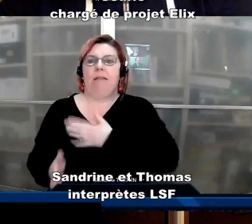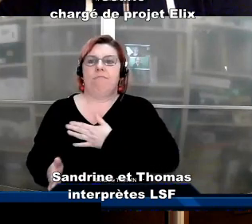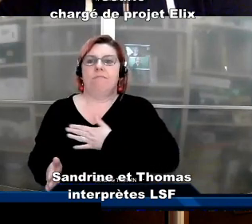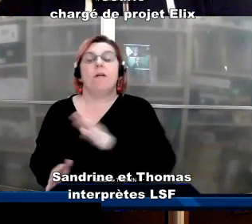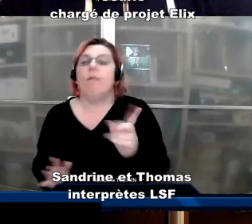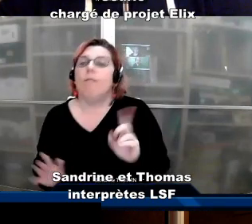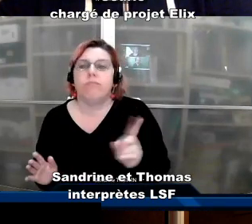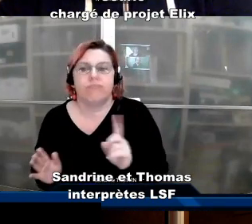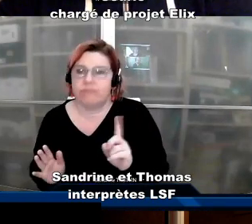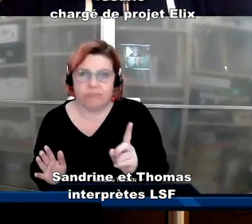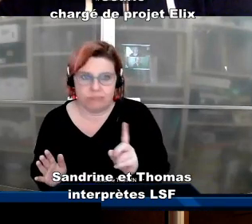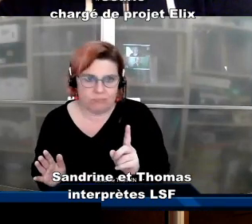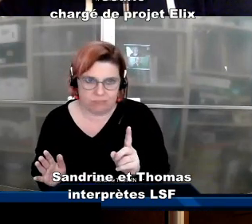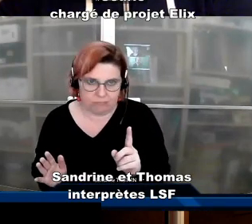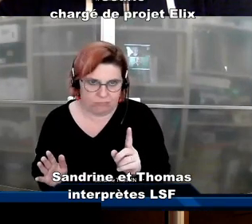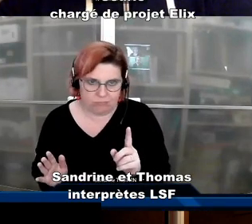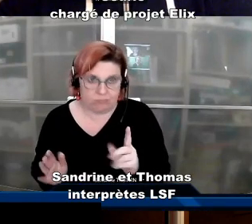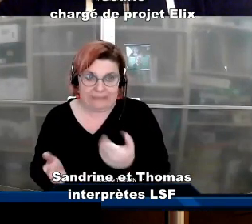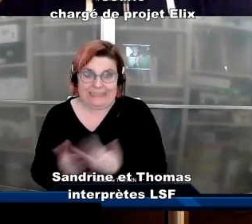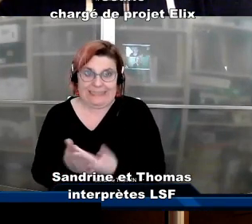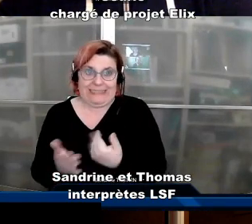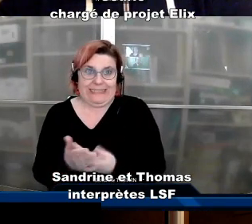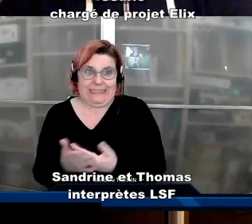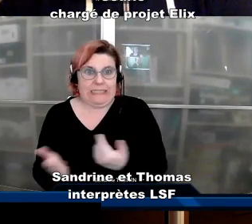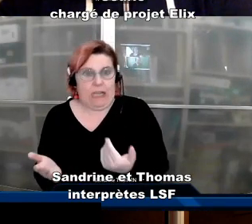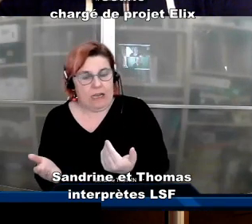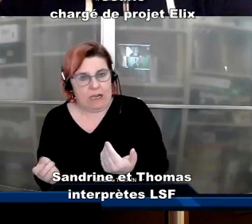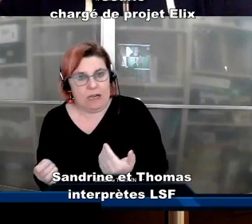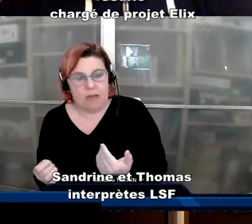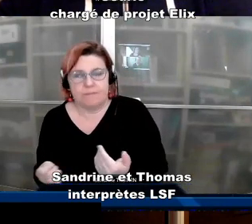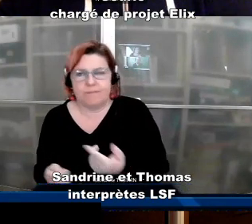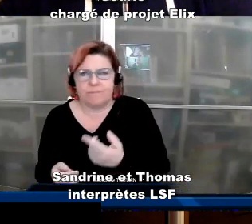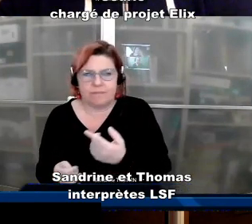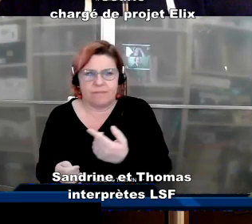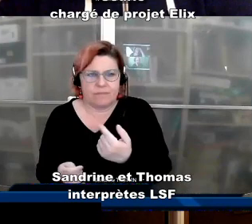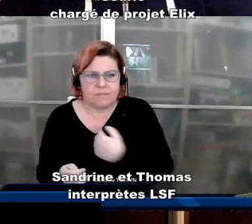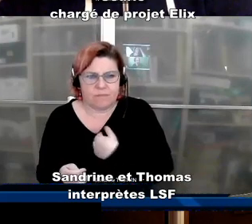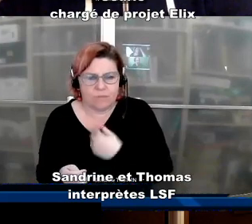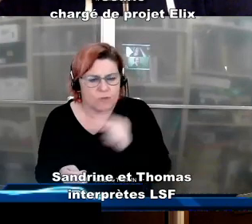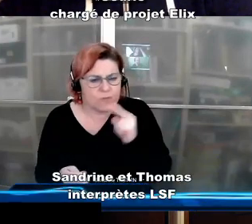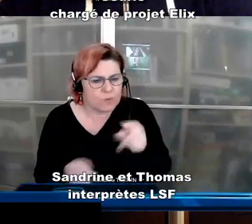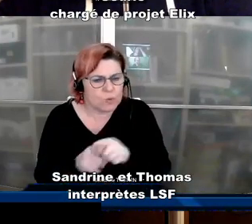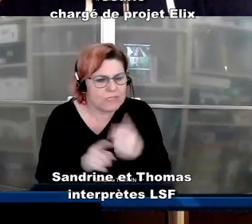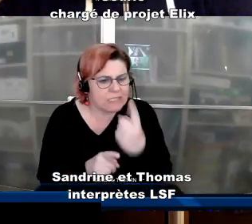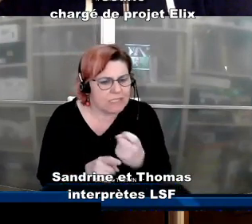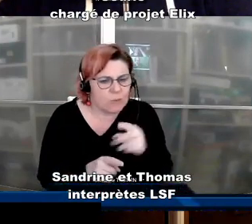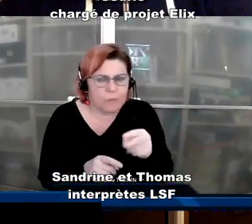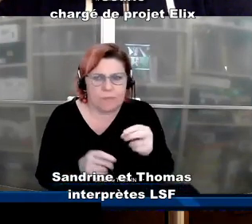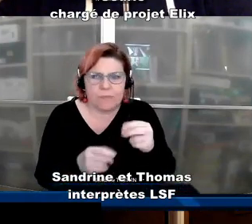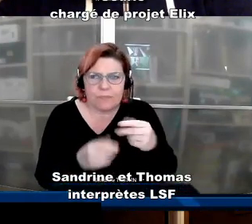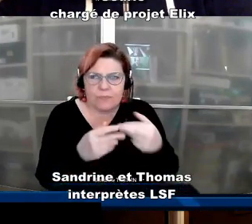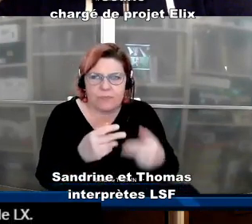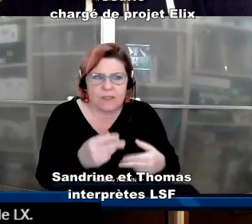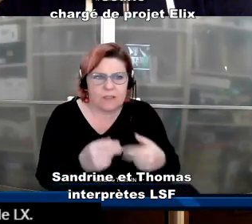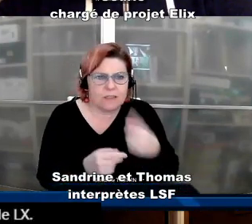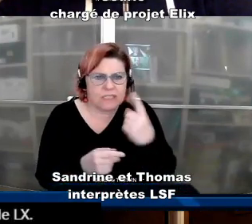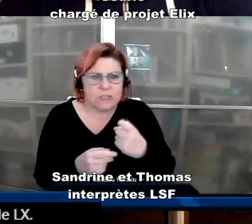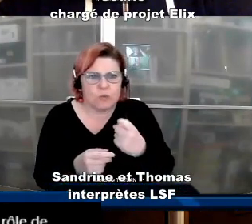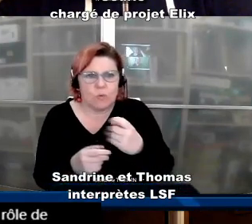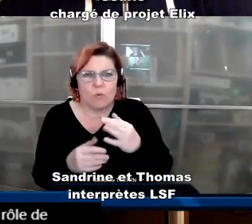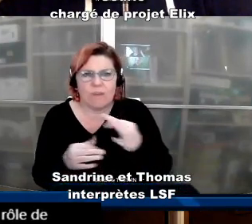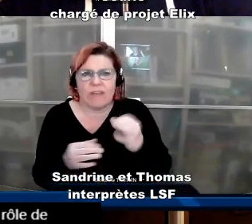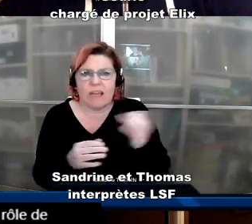Donc, voilà. Après, j'ai vu qu'il y avait une question sur les alertes et les demandes de